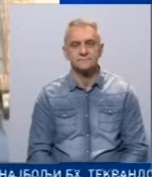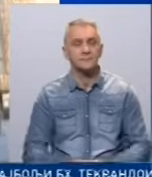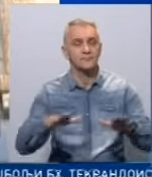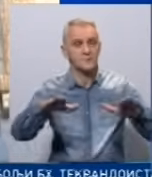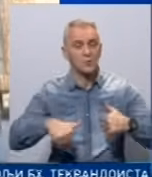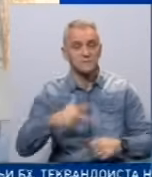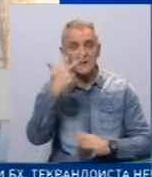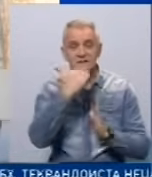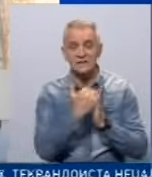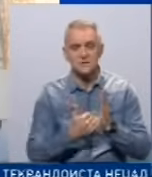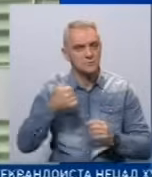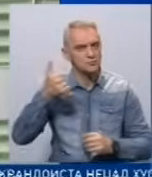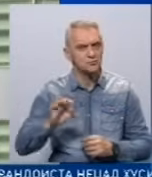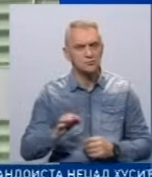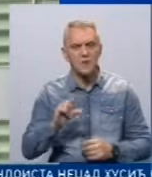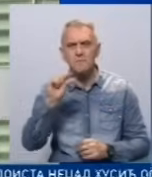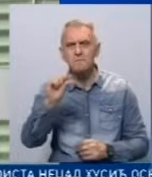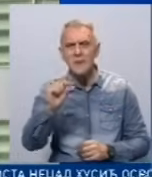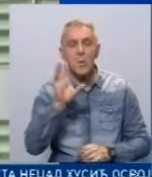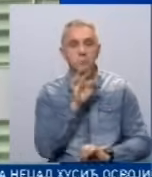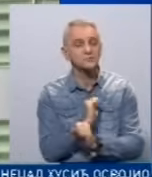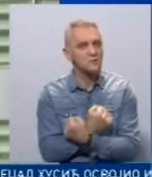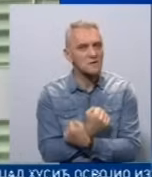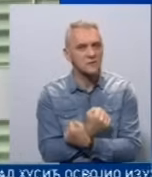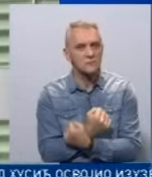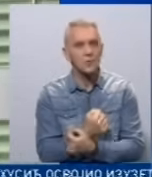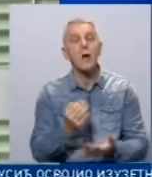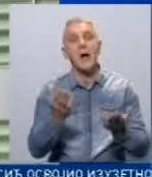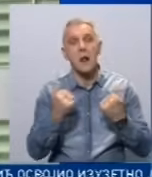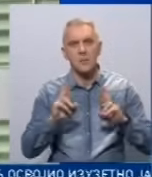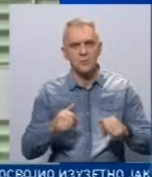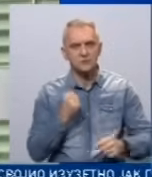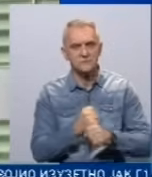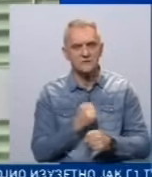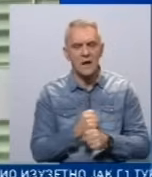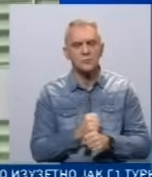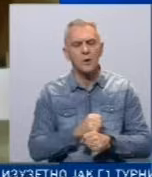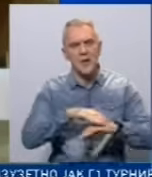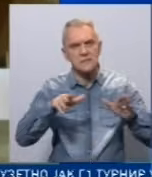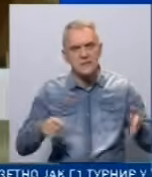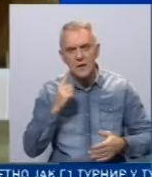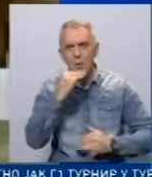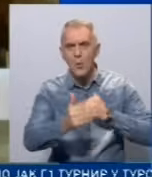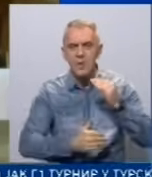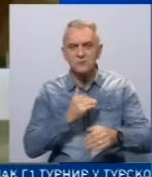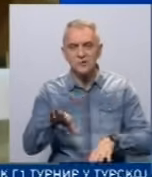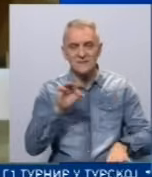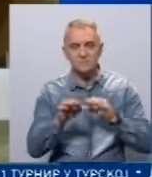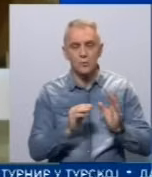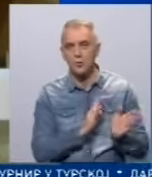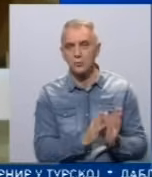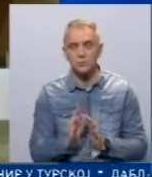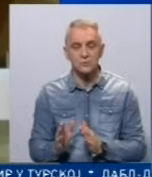Usvajanje tri zakona je apsolutni minimum za Bosnu i Hercegovinu, ali može se raditi na integritetu i unapređenju izbornog